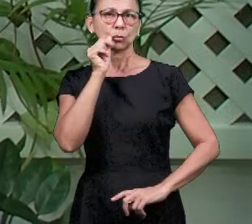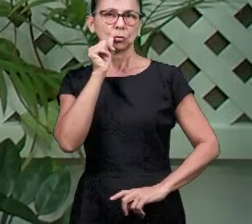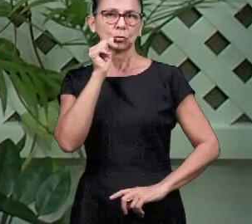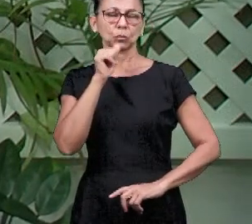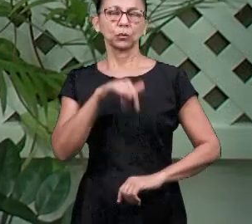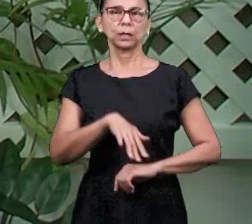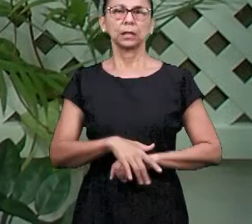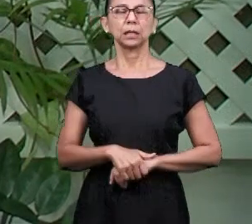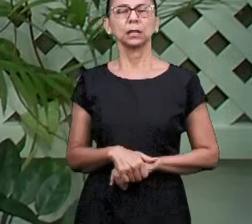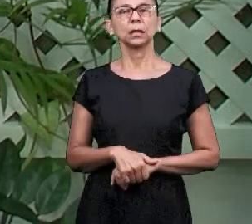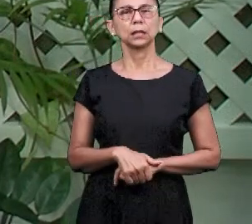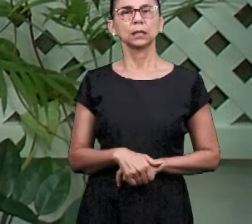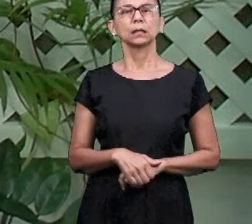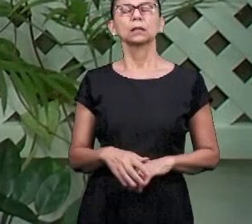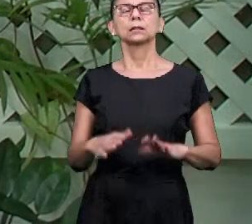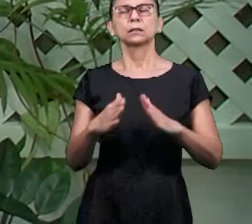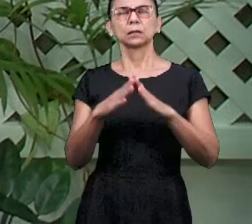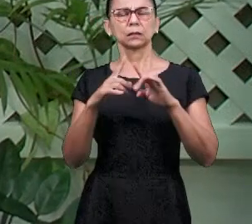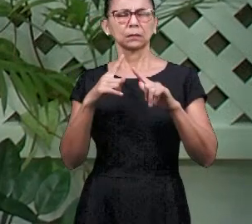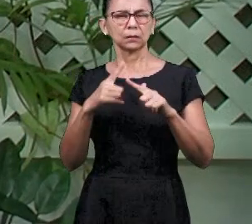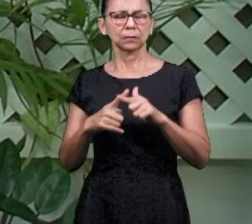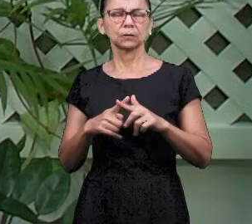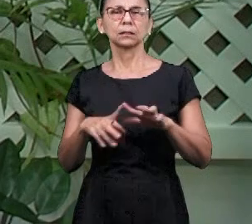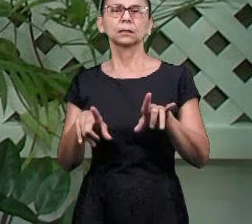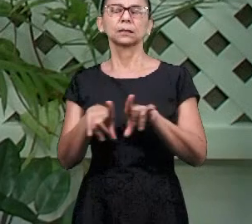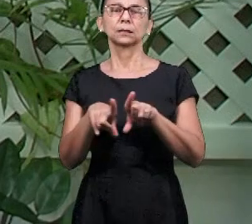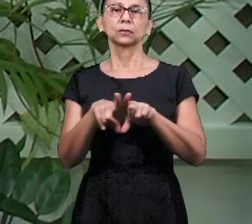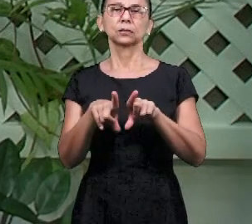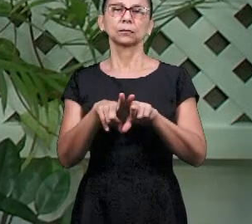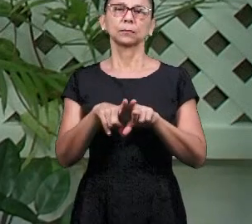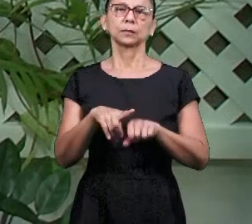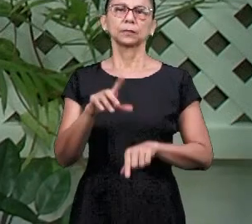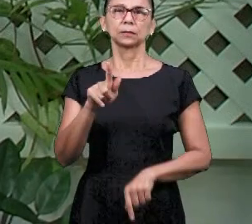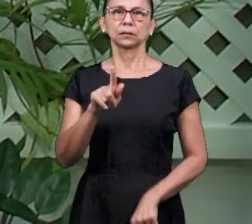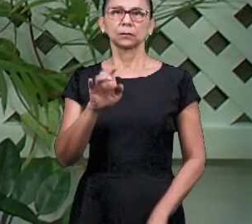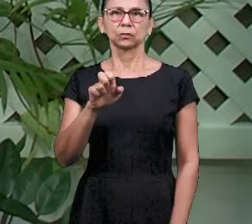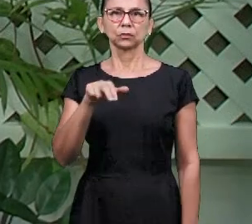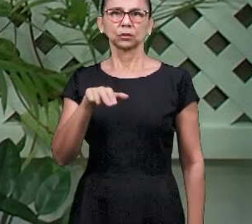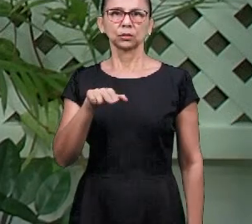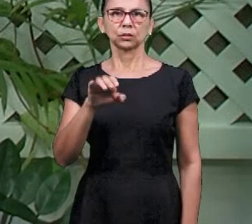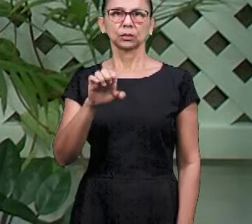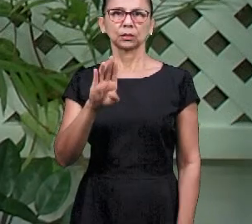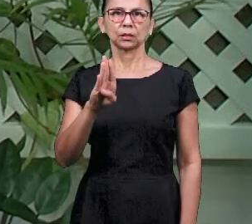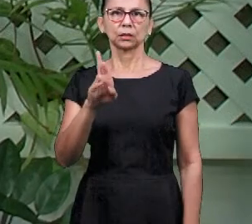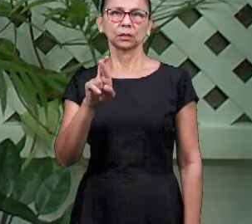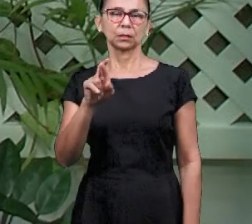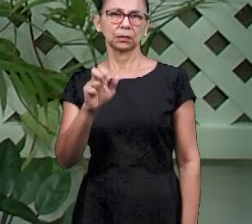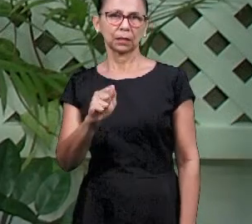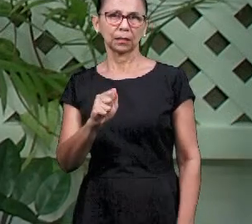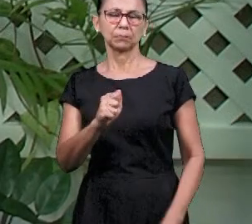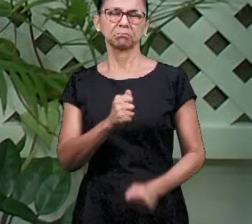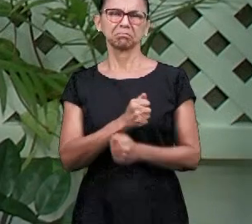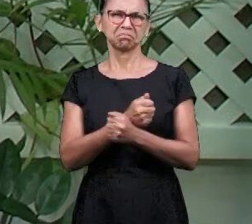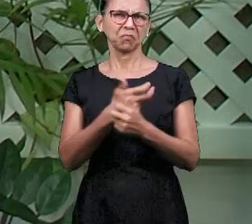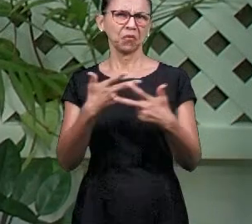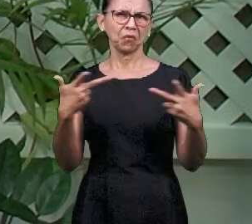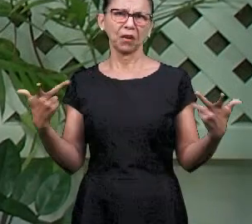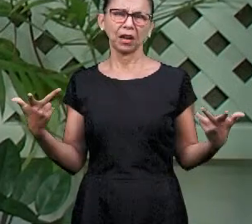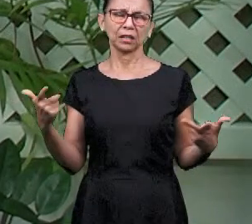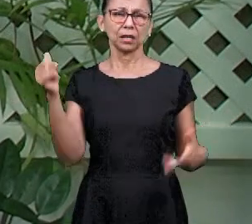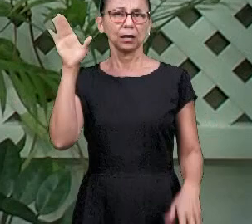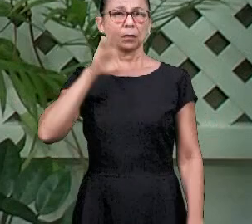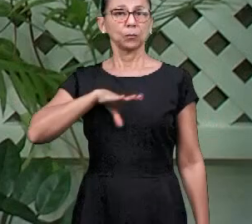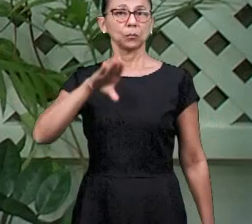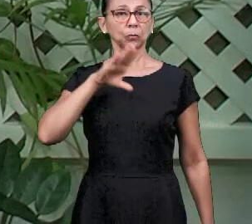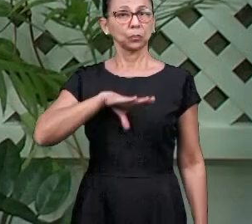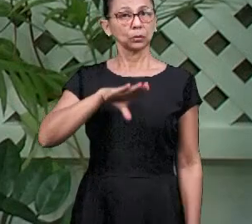notre bien-aimé frère qui est descendu il y a quelque temps, mais a laissé ce jeune homme qui a son fils. Nous